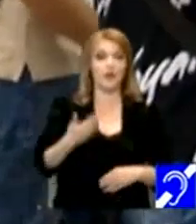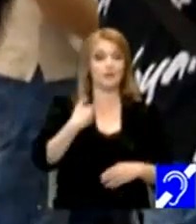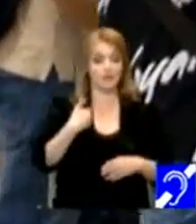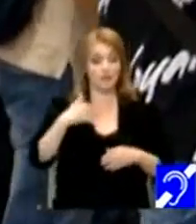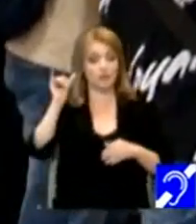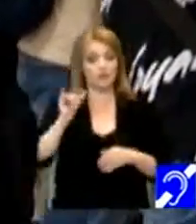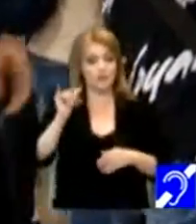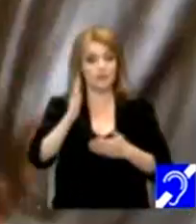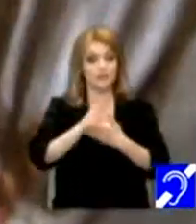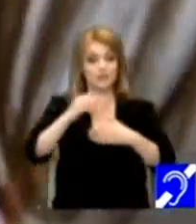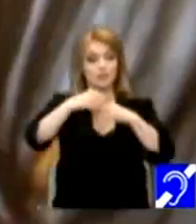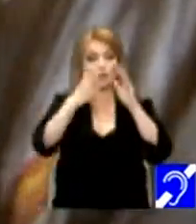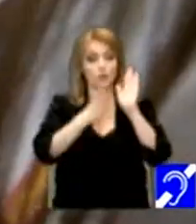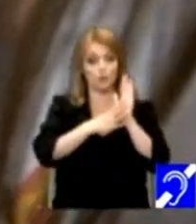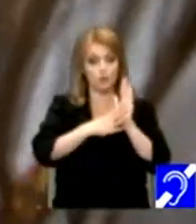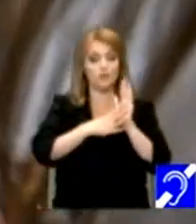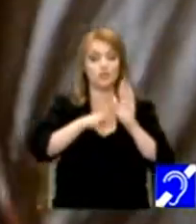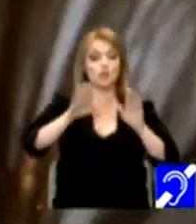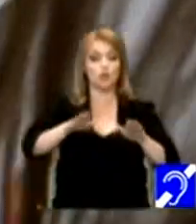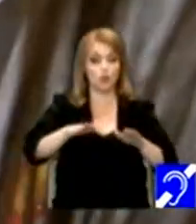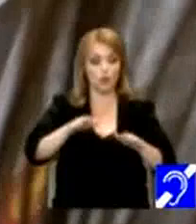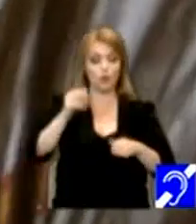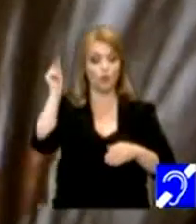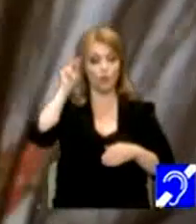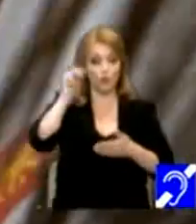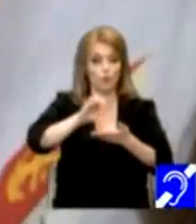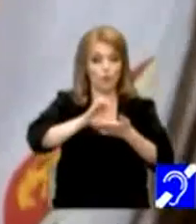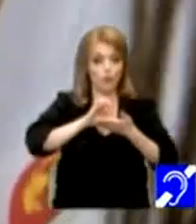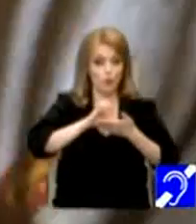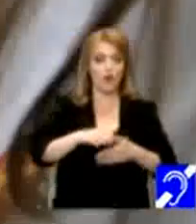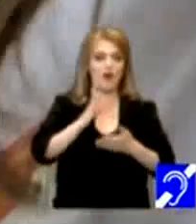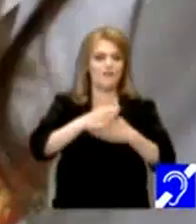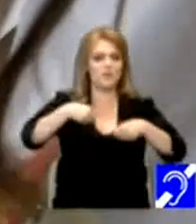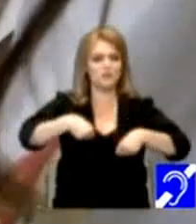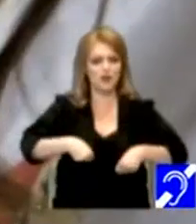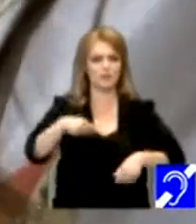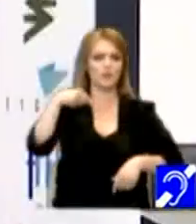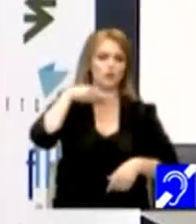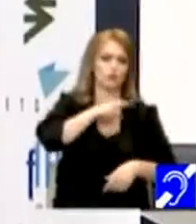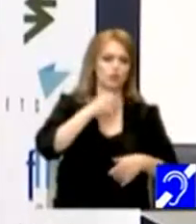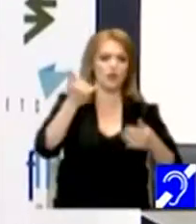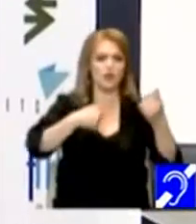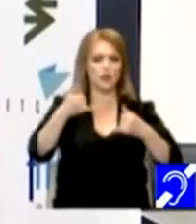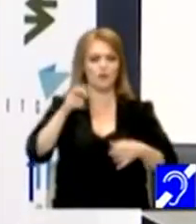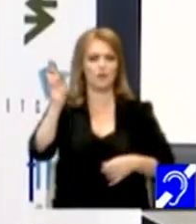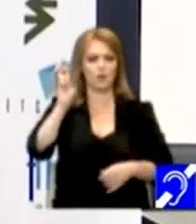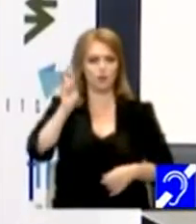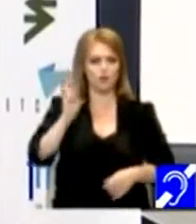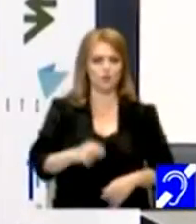locuri cu bursă și 75 fără, facultăți precum drept, economie, chimie,